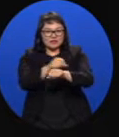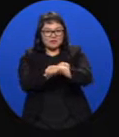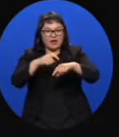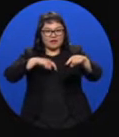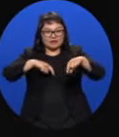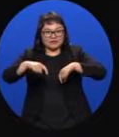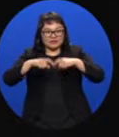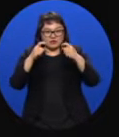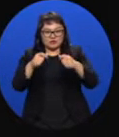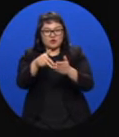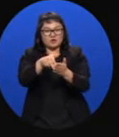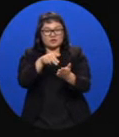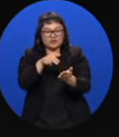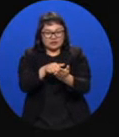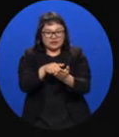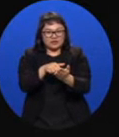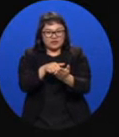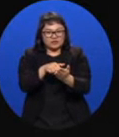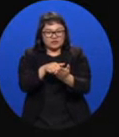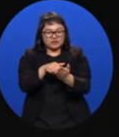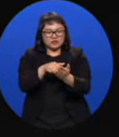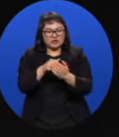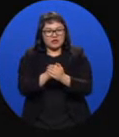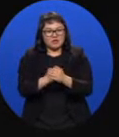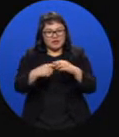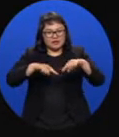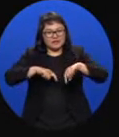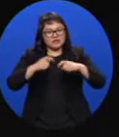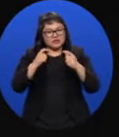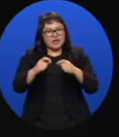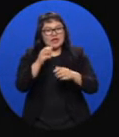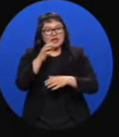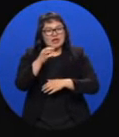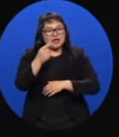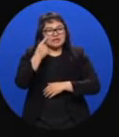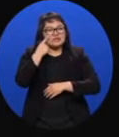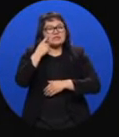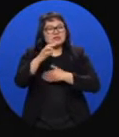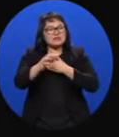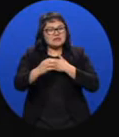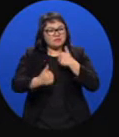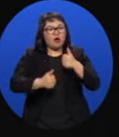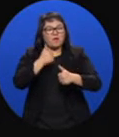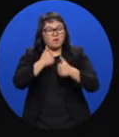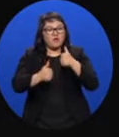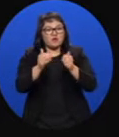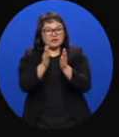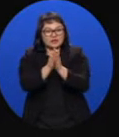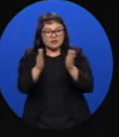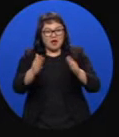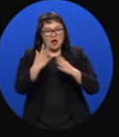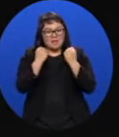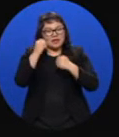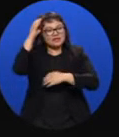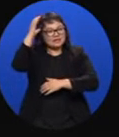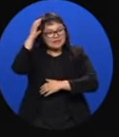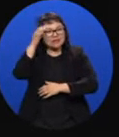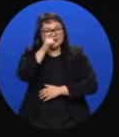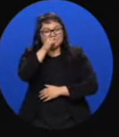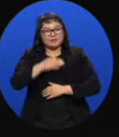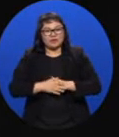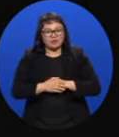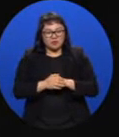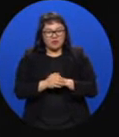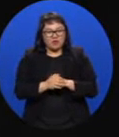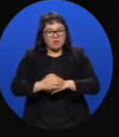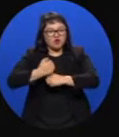특별자치도는 분권의 시범도, 자치의 시범도로 출발을 했습니다. 많은 기대가 있었습니다.